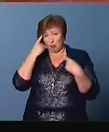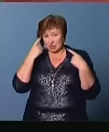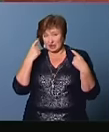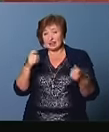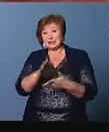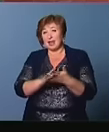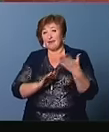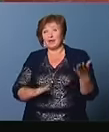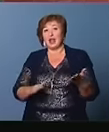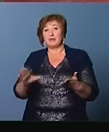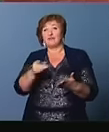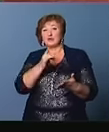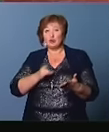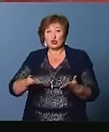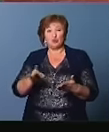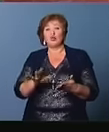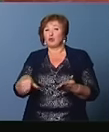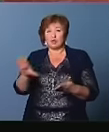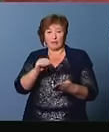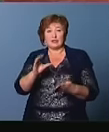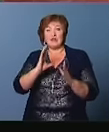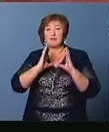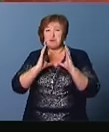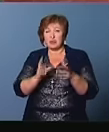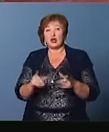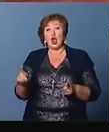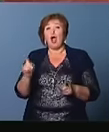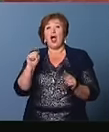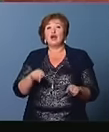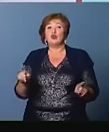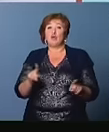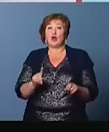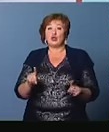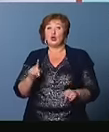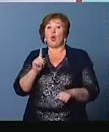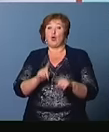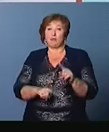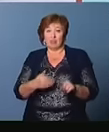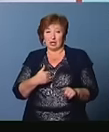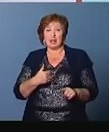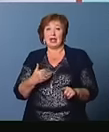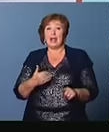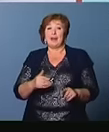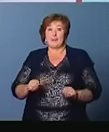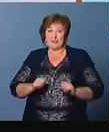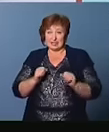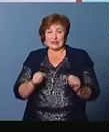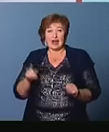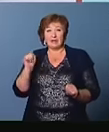всю республику, но я думаю, что и на весь мир о том, что мы родина пельменей. Мы... То есть построим